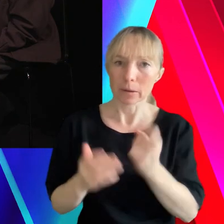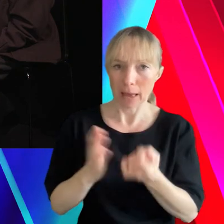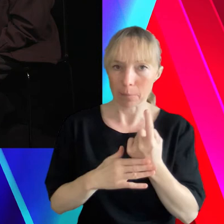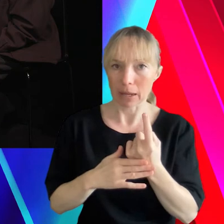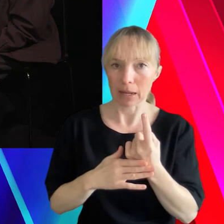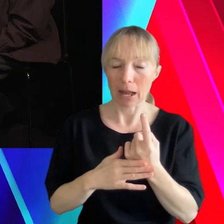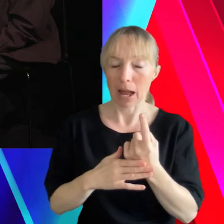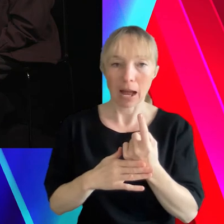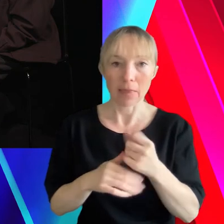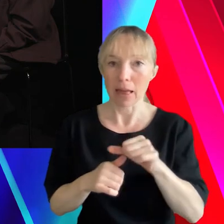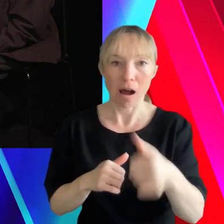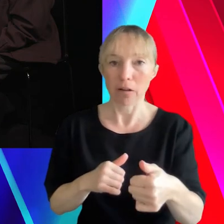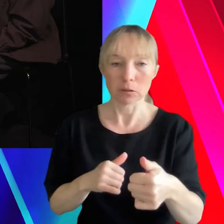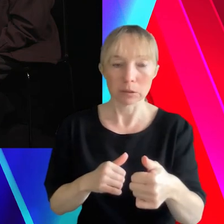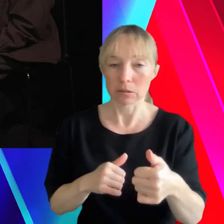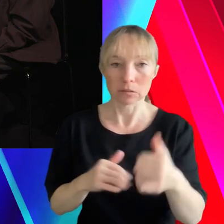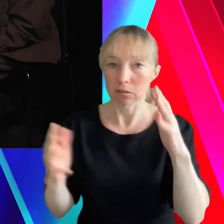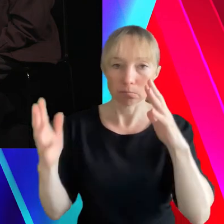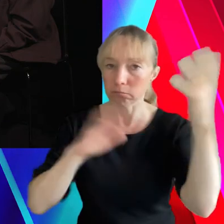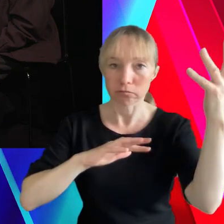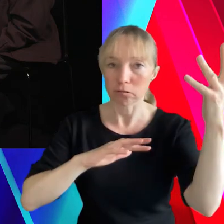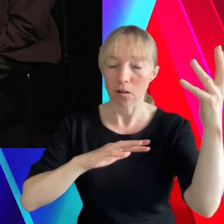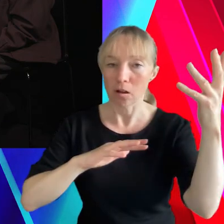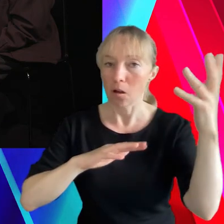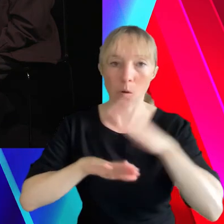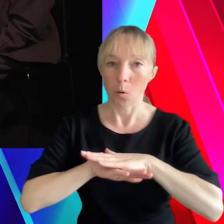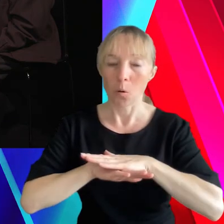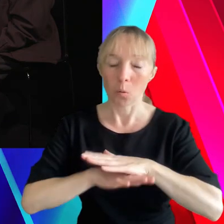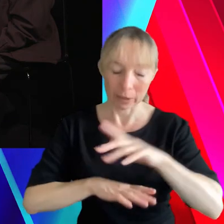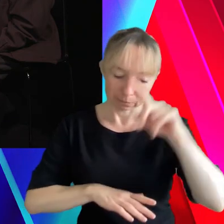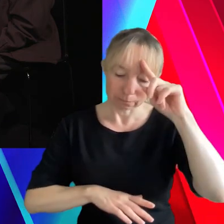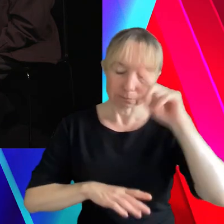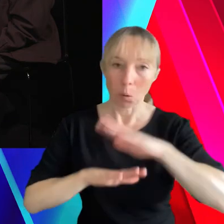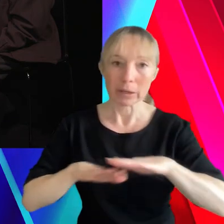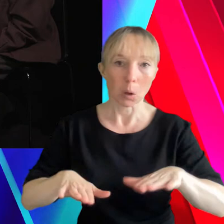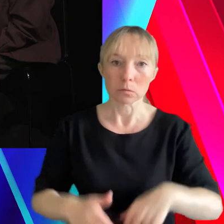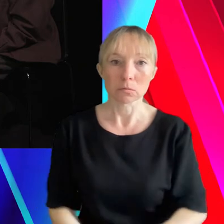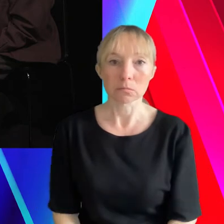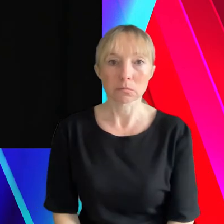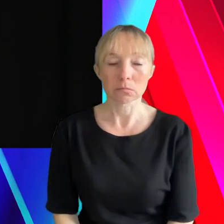and immediately after we realize that we don't. و از اون فیلم بود که